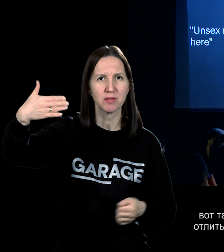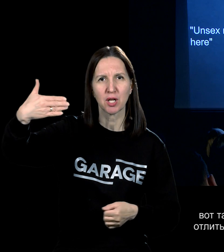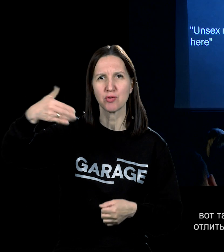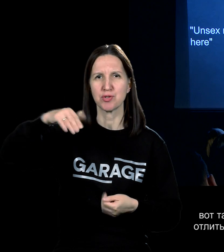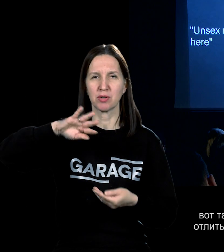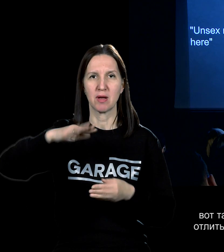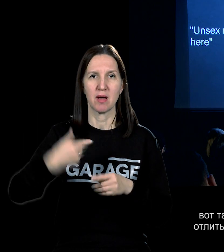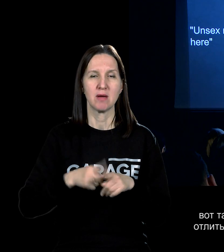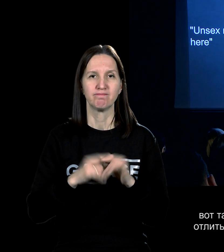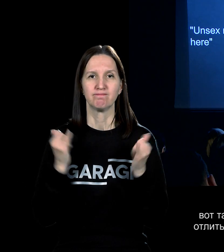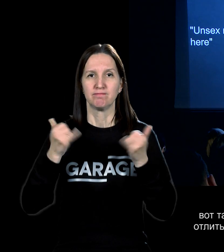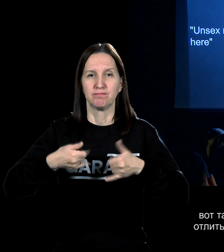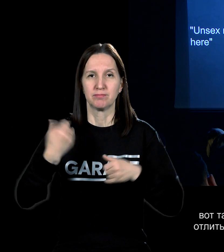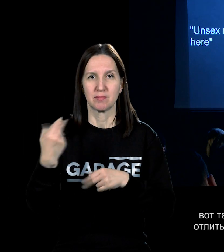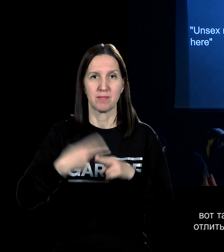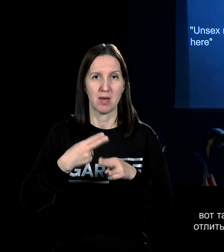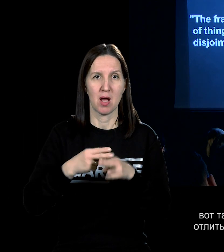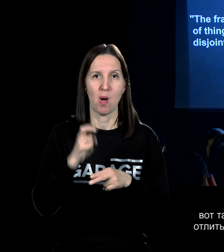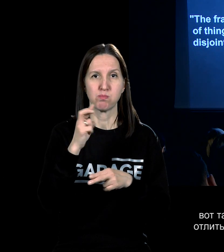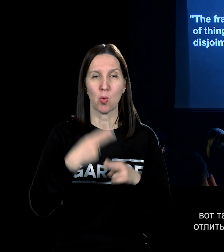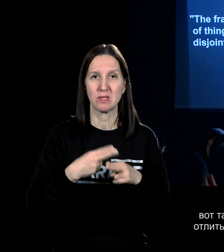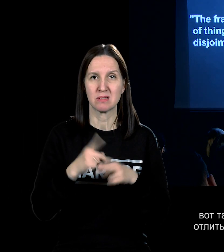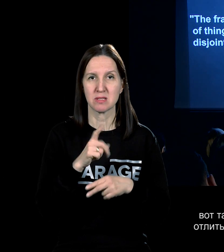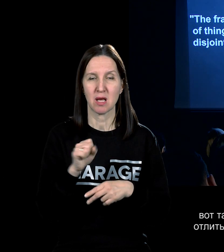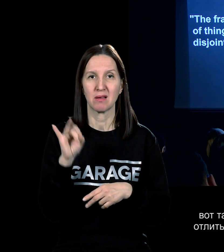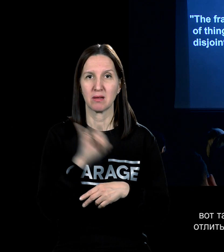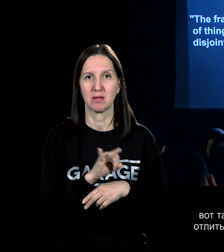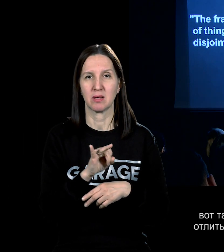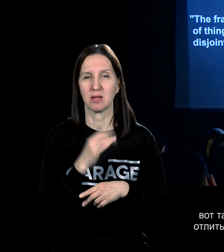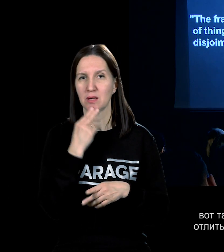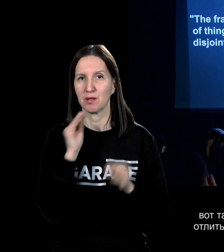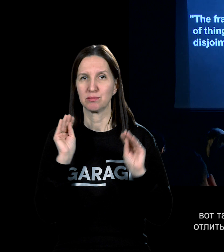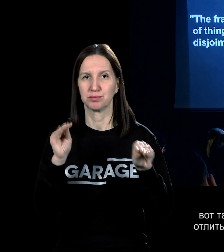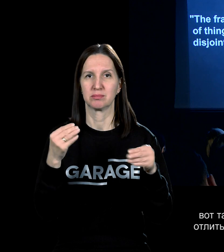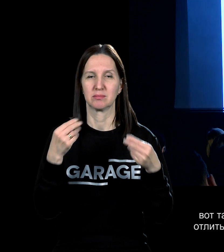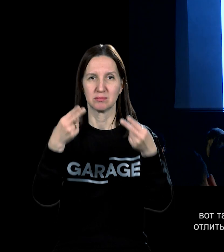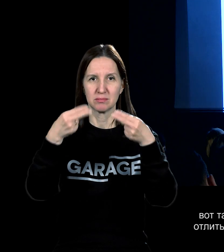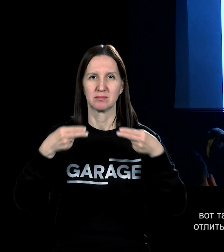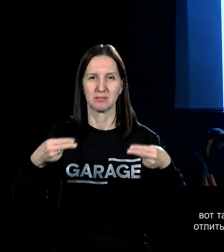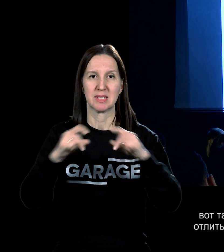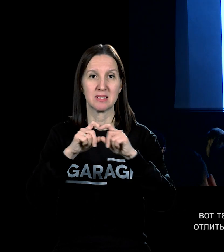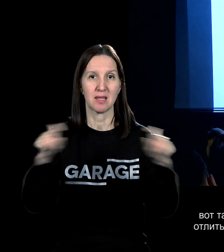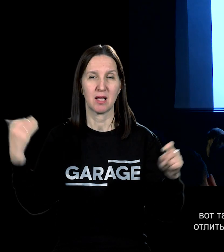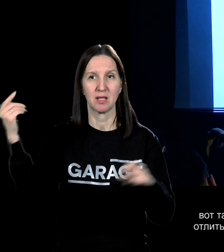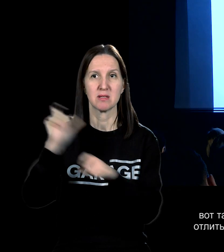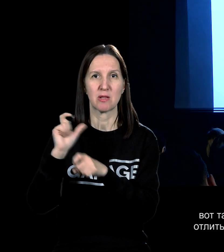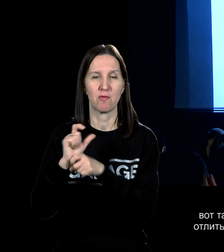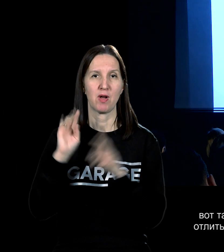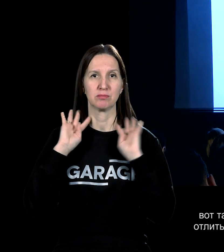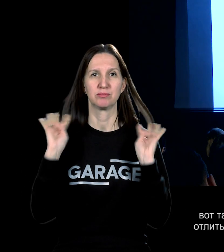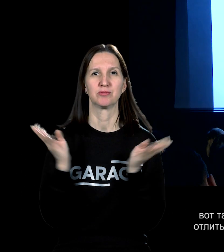флагов, отлитых из бронзы, и подписанных цитатами из Шекспира, насколько я